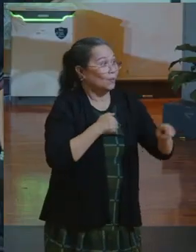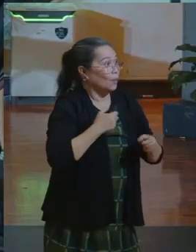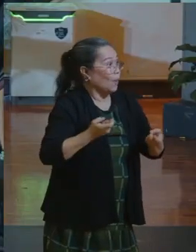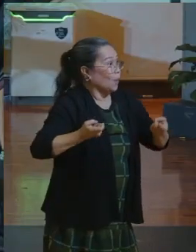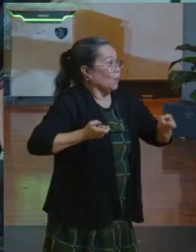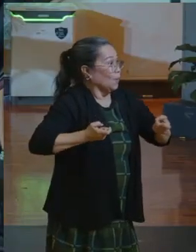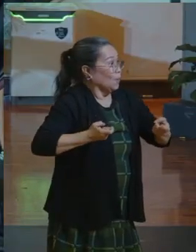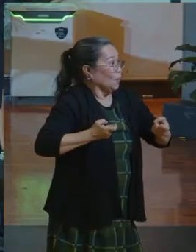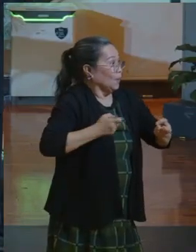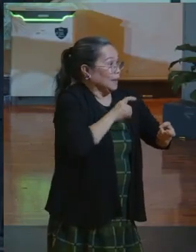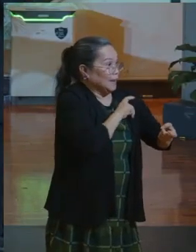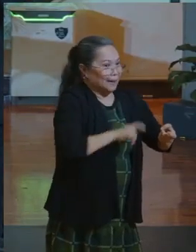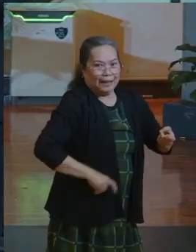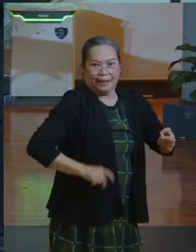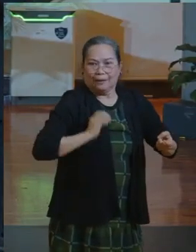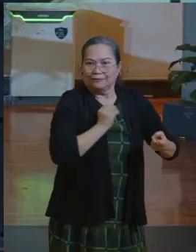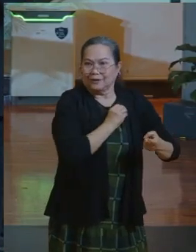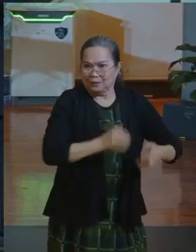ating mga buhay.